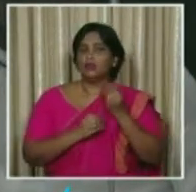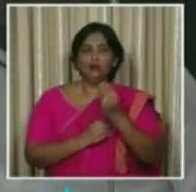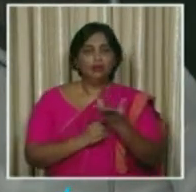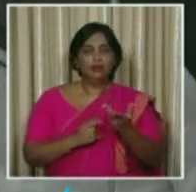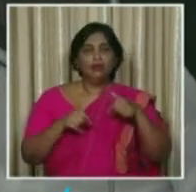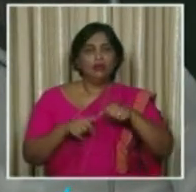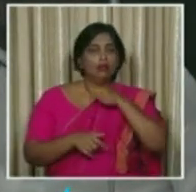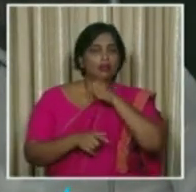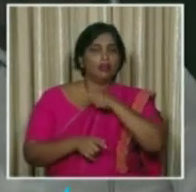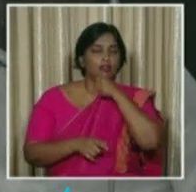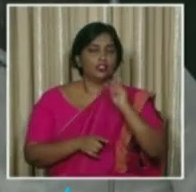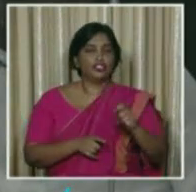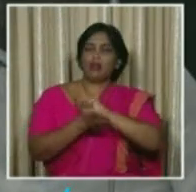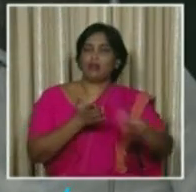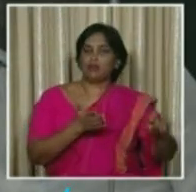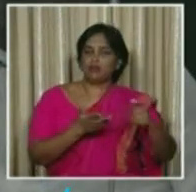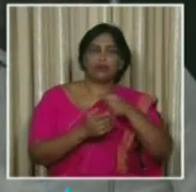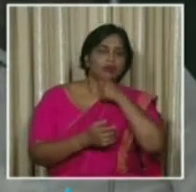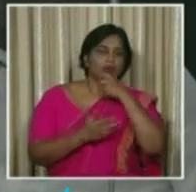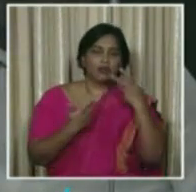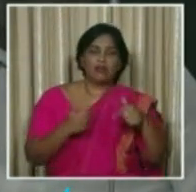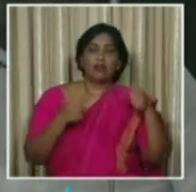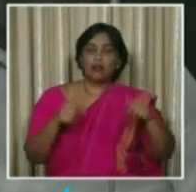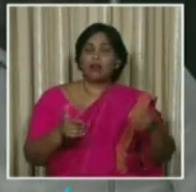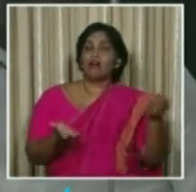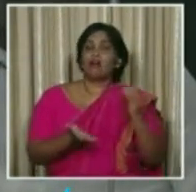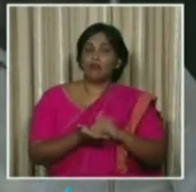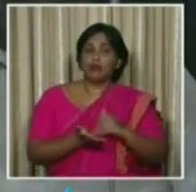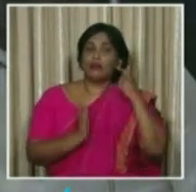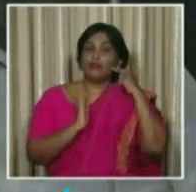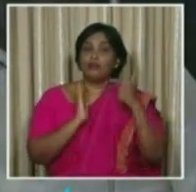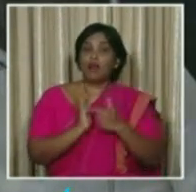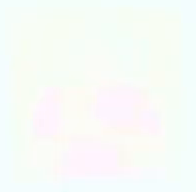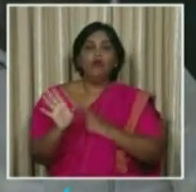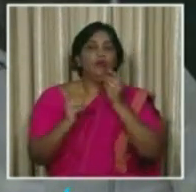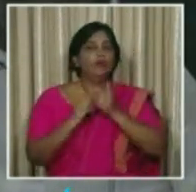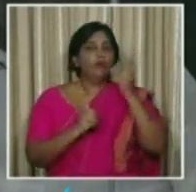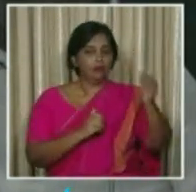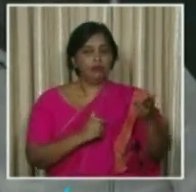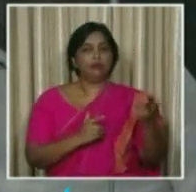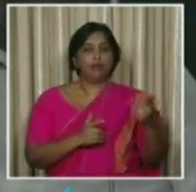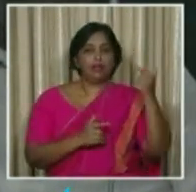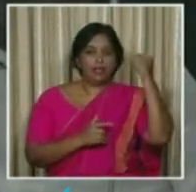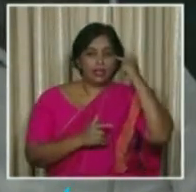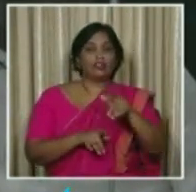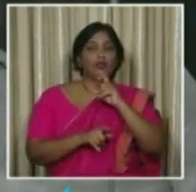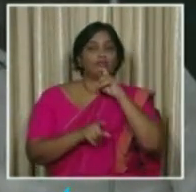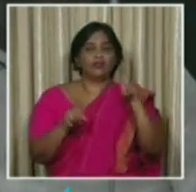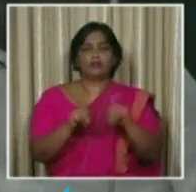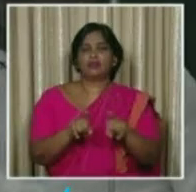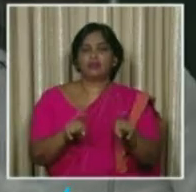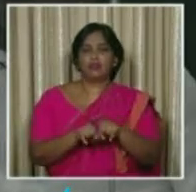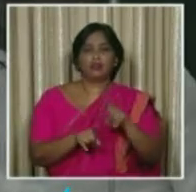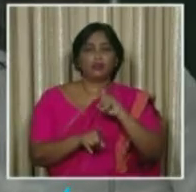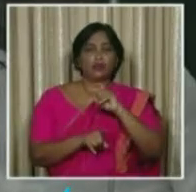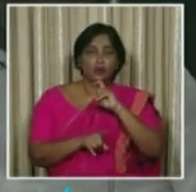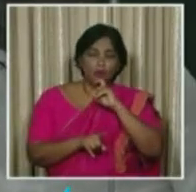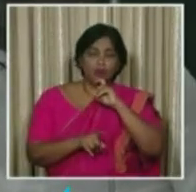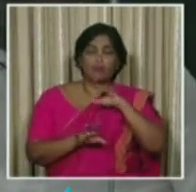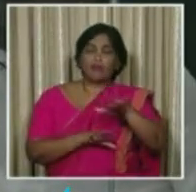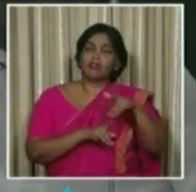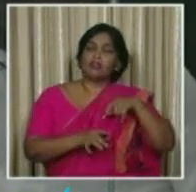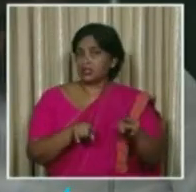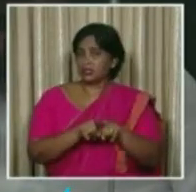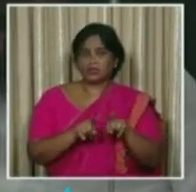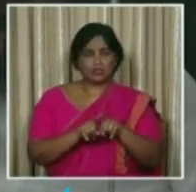දැන් විශ්වාස විනිශ්චයකාරවරයෙක් විශ්වාසම ගියා. දැන් කිව්වොත් නැවත නඩු විභාග කරන්න තව අවුරුද්දක් යනවා. මේගොල්ලෝ හිතනවා මේ ඉඩම් නඩු කියලා. ඉඩම් නඩුවක් නම් පරම්පරා තුනක්